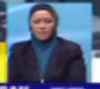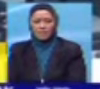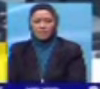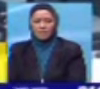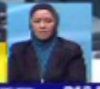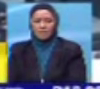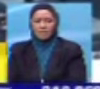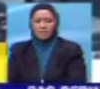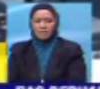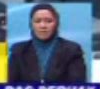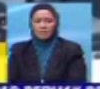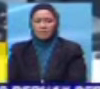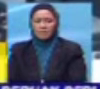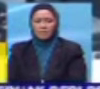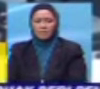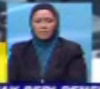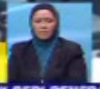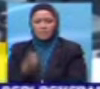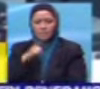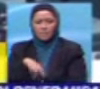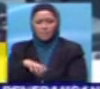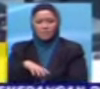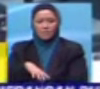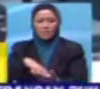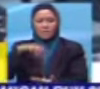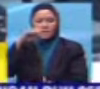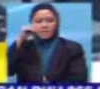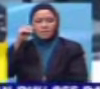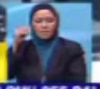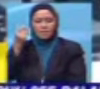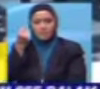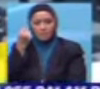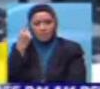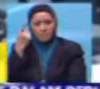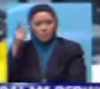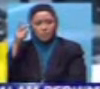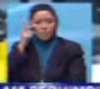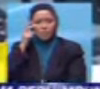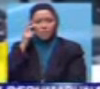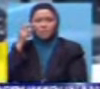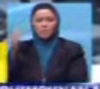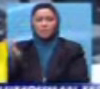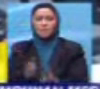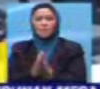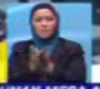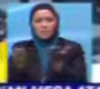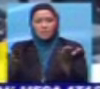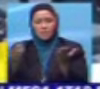وفي صلاة في المسجد ليس سعيد لصلاة